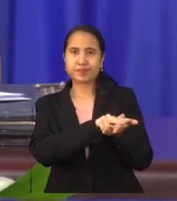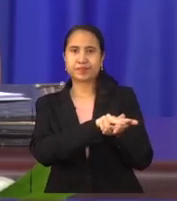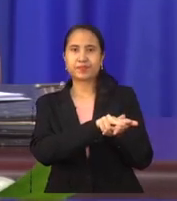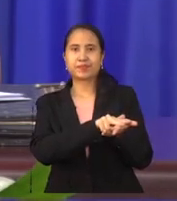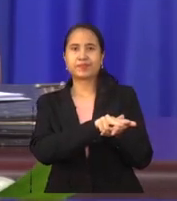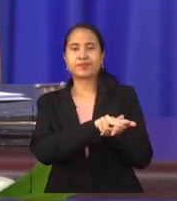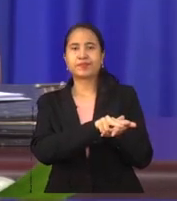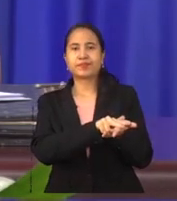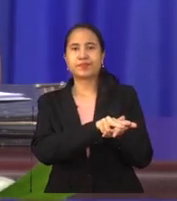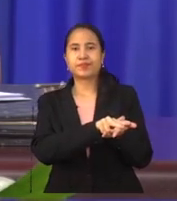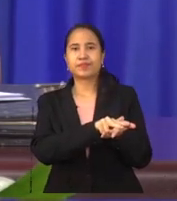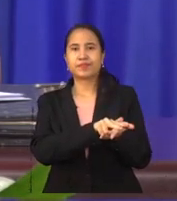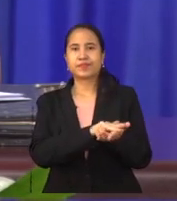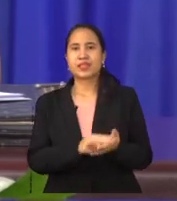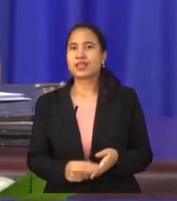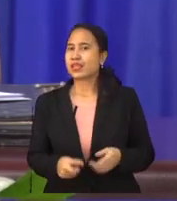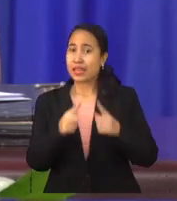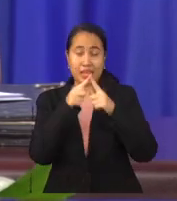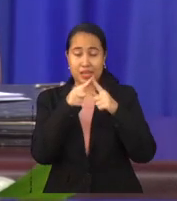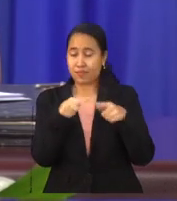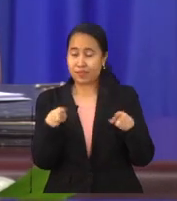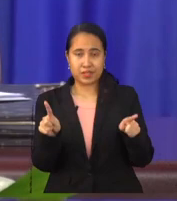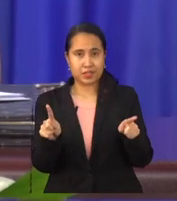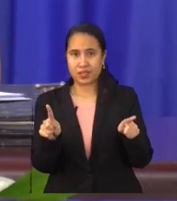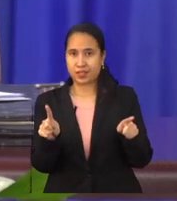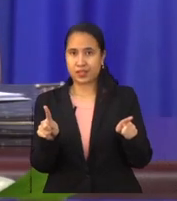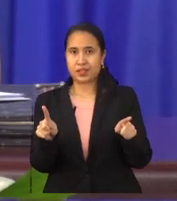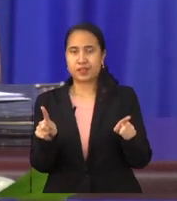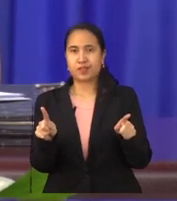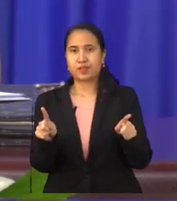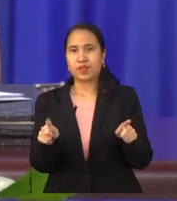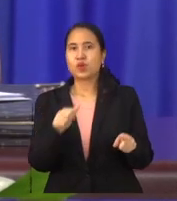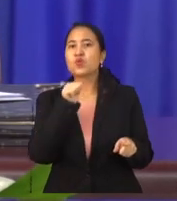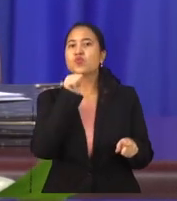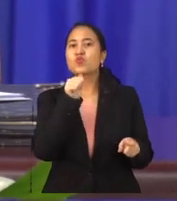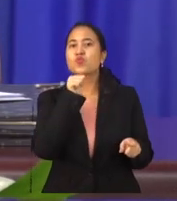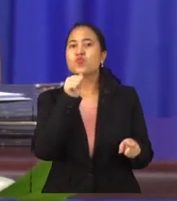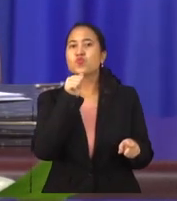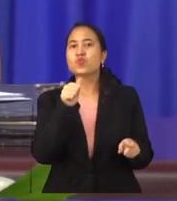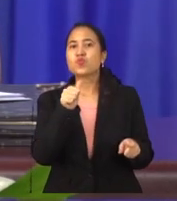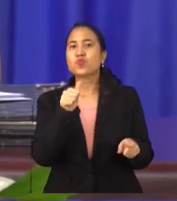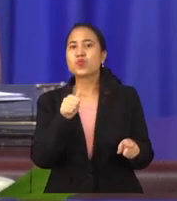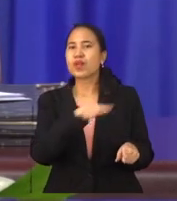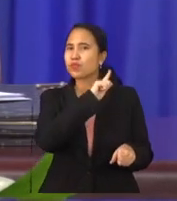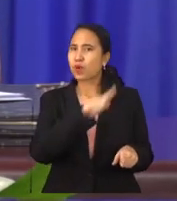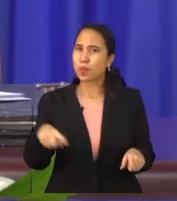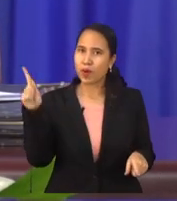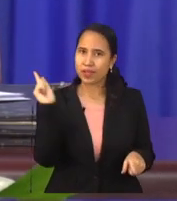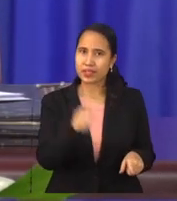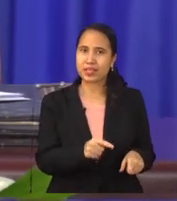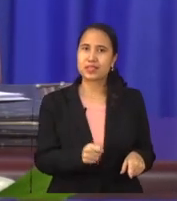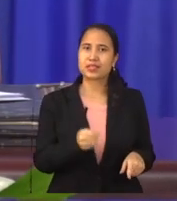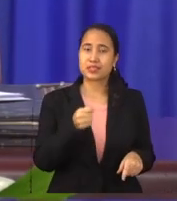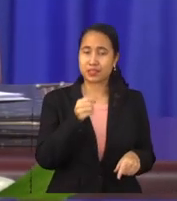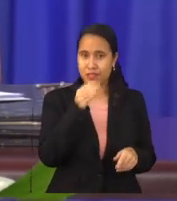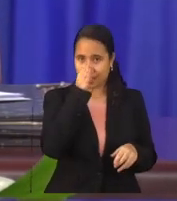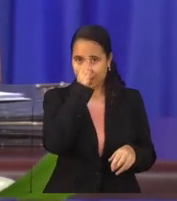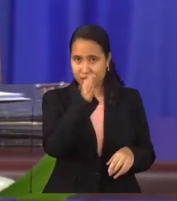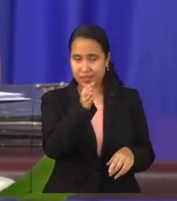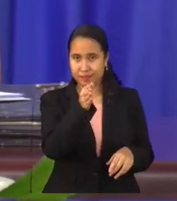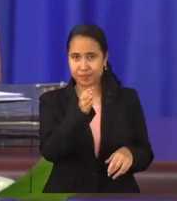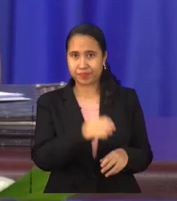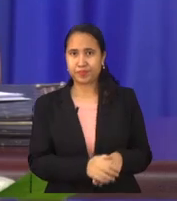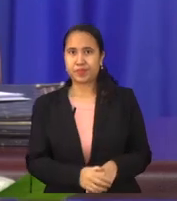gebracht dat geen onderscheid wordt gemaakt met betrekking tot wie het verbod is gericht. Elke inmenging